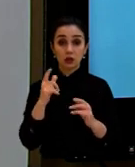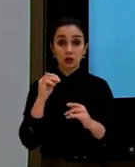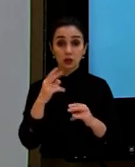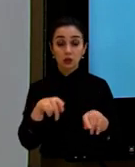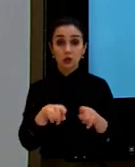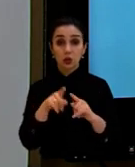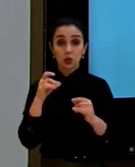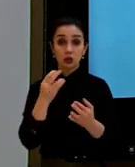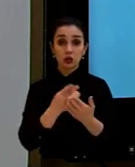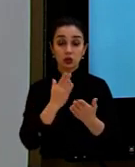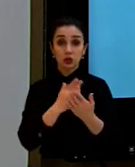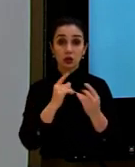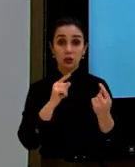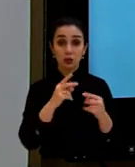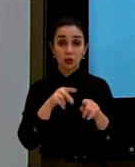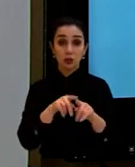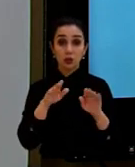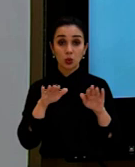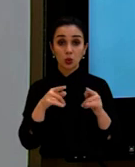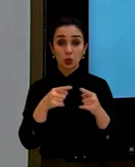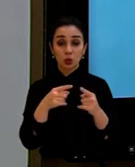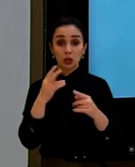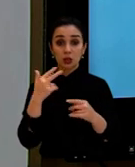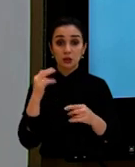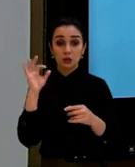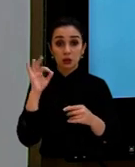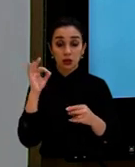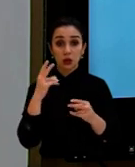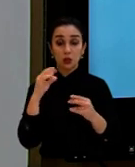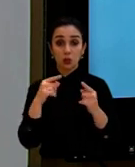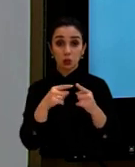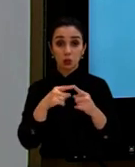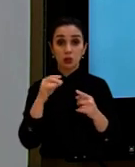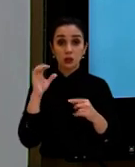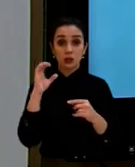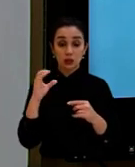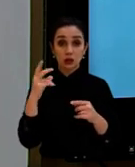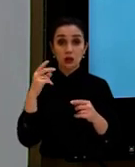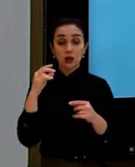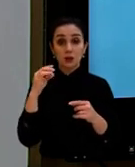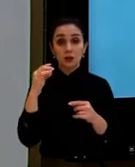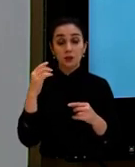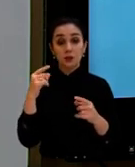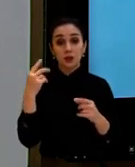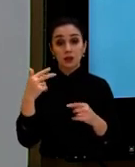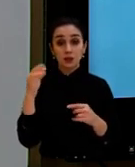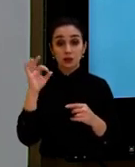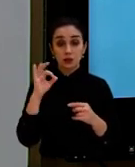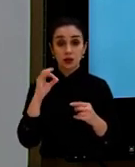то он лежит напротив угла в 30 градусов. Значит, угол С 30 градусов и угол